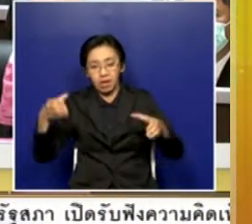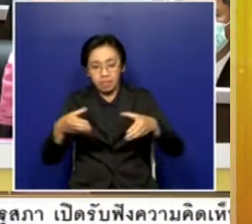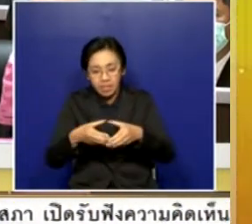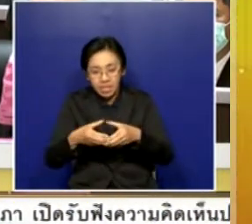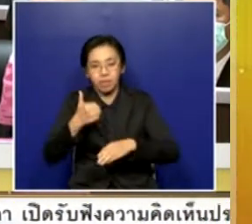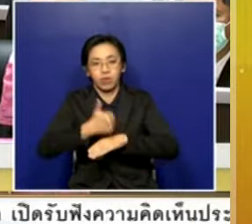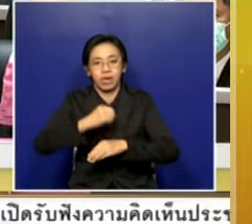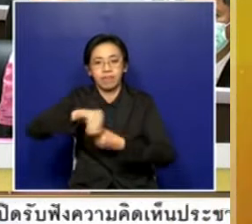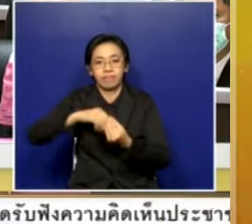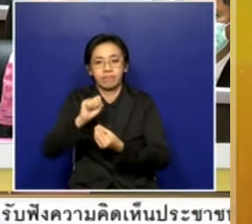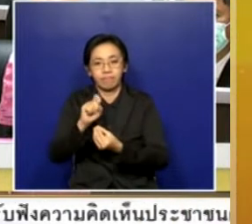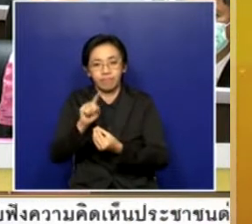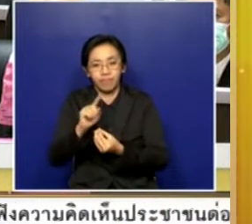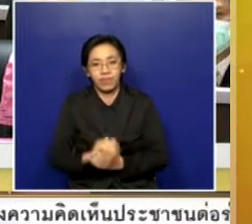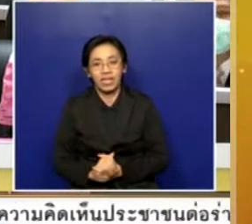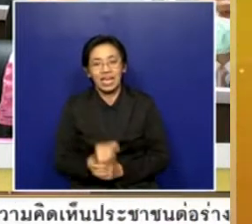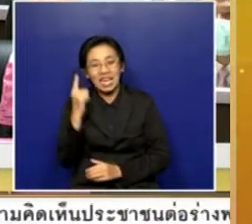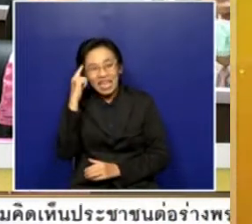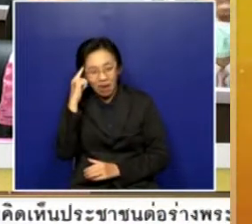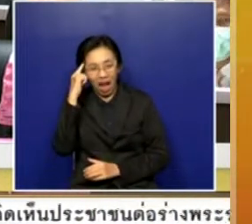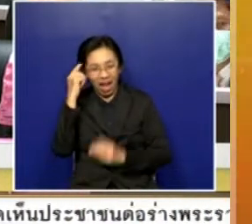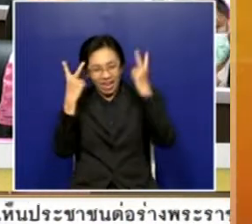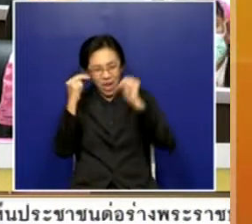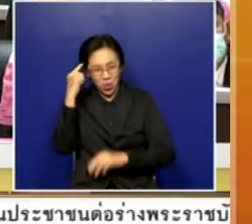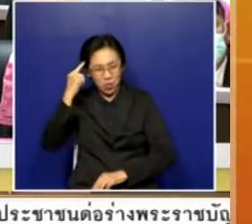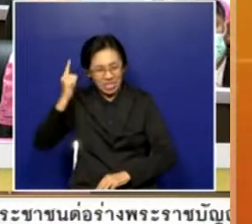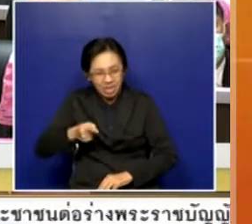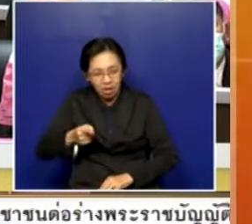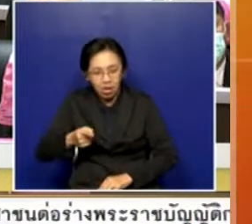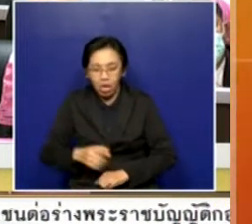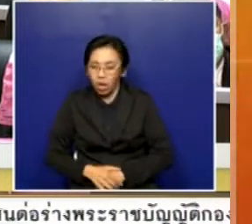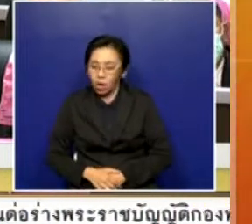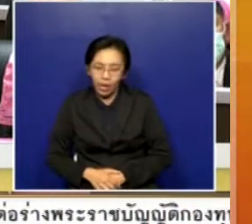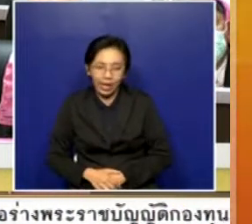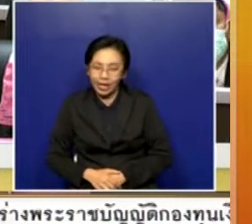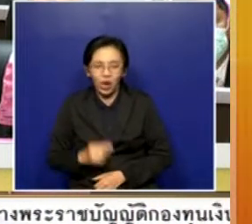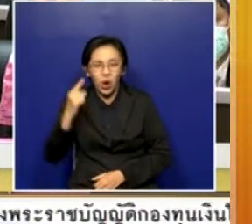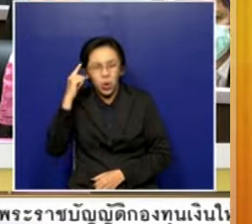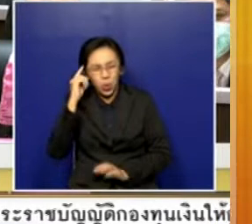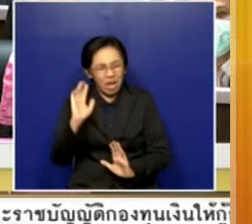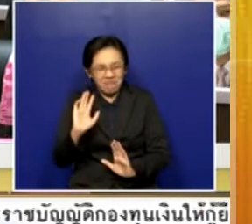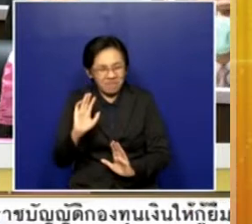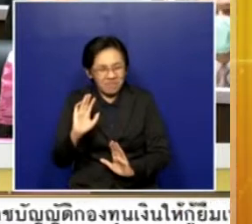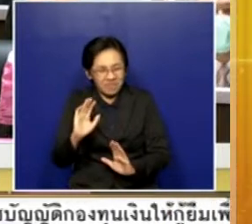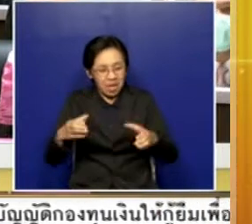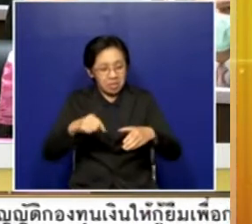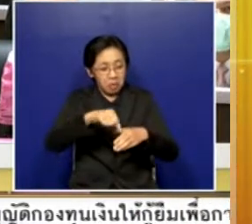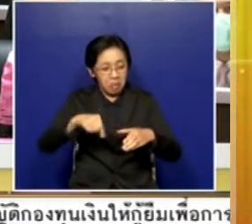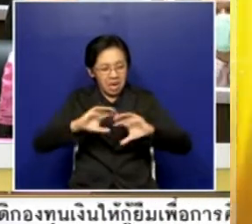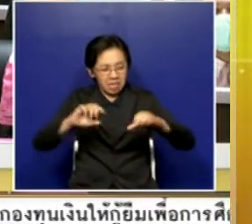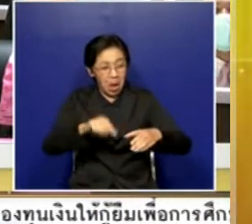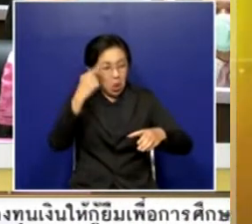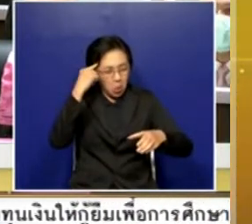เนี่ยภายหลังได้รับการแต่งตั้งให้เป็นรองกรรมการผู้จัดการใหญ่ทอท.ซึ่งคุมสายงานวิศวกรรมการก่อ